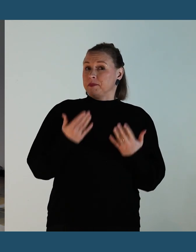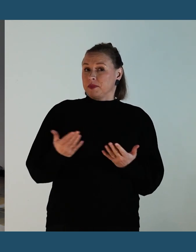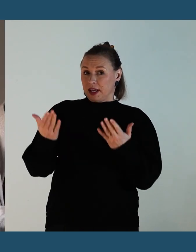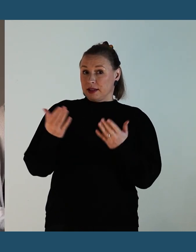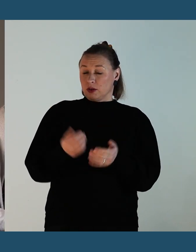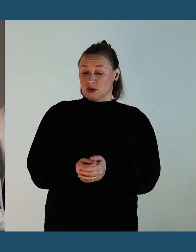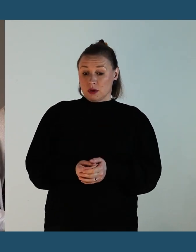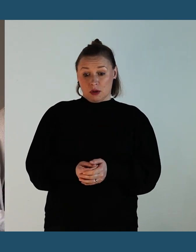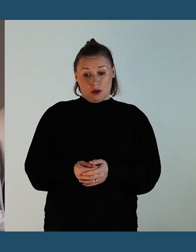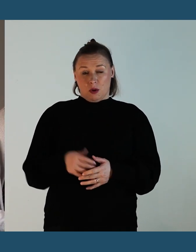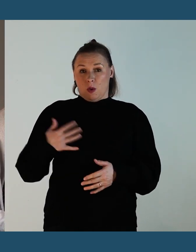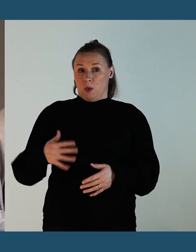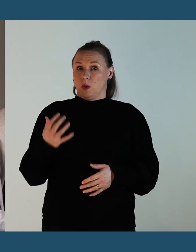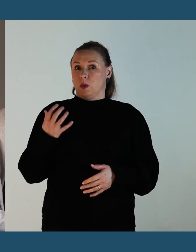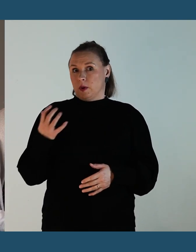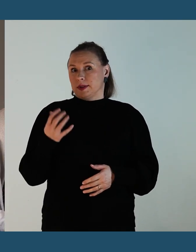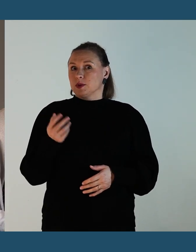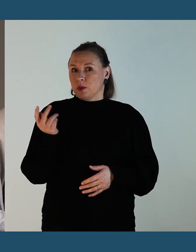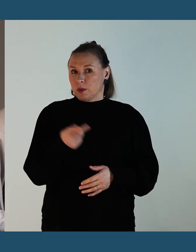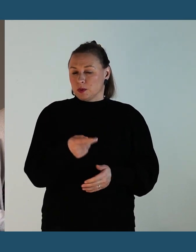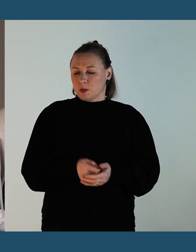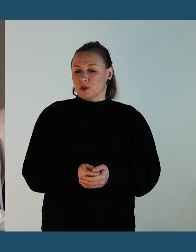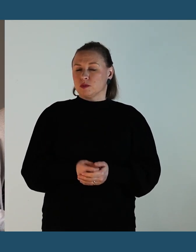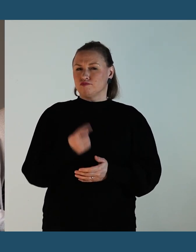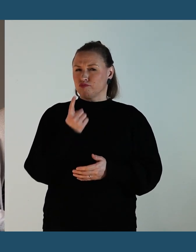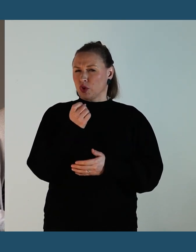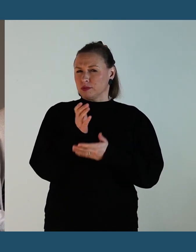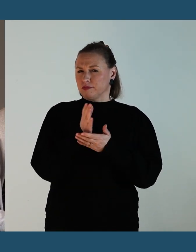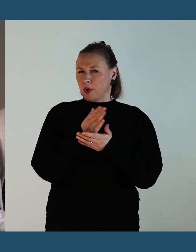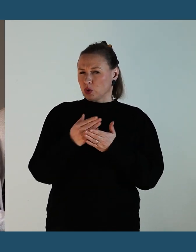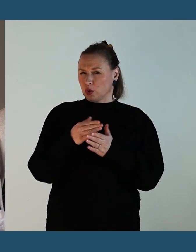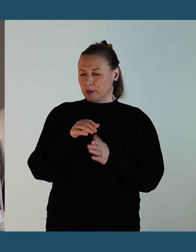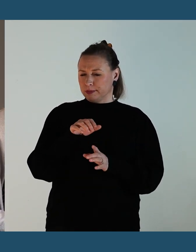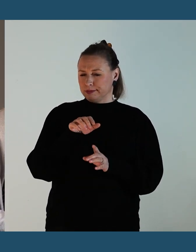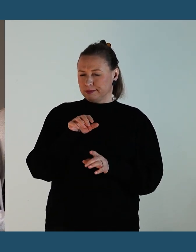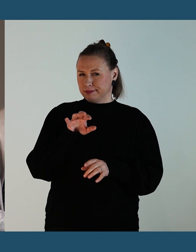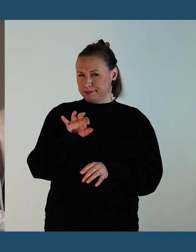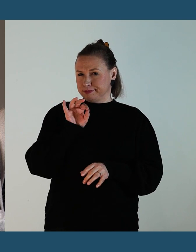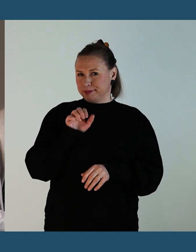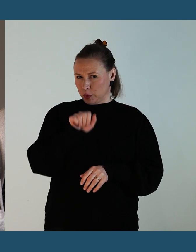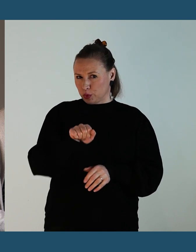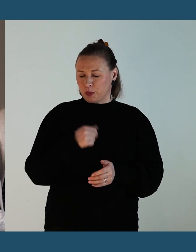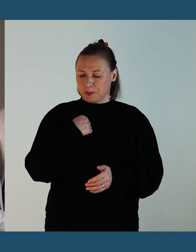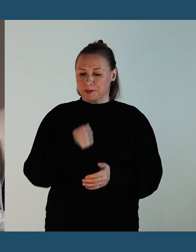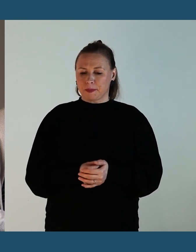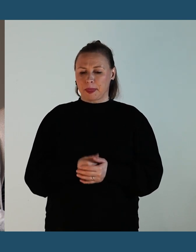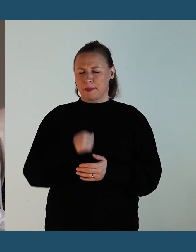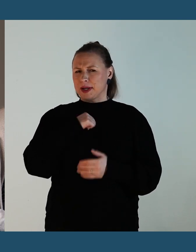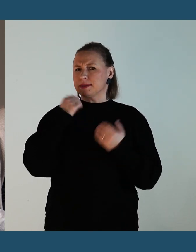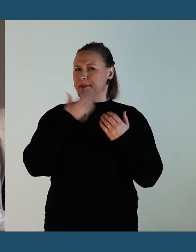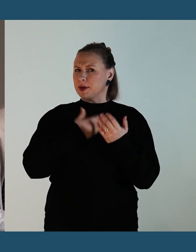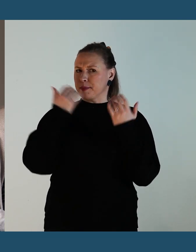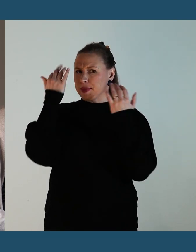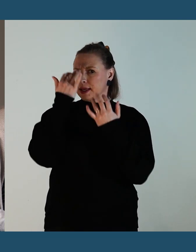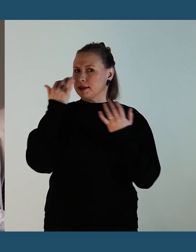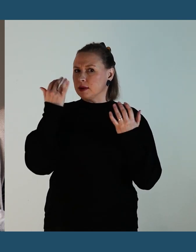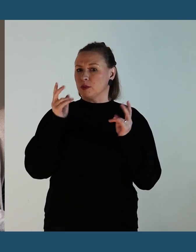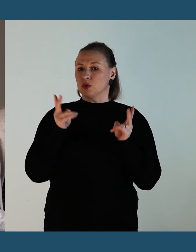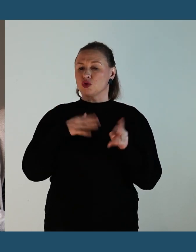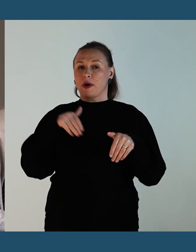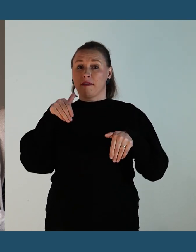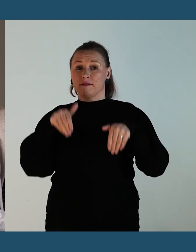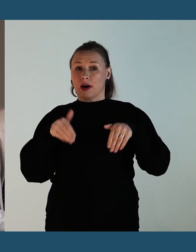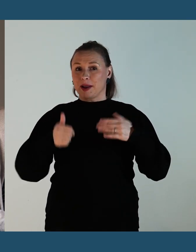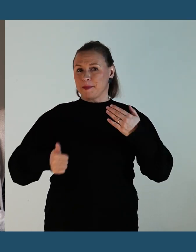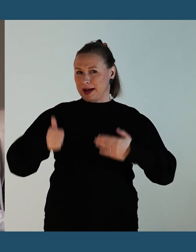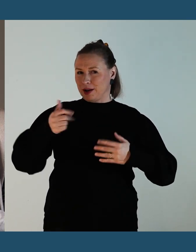valtameren kokoinen kysymys, mutta mä otan ihan yhden asian, mitä mä olen itse paljon miettinyt ja on keskustellut mun vaalipäällikköni